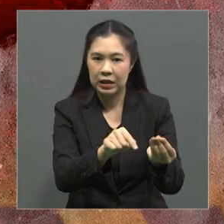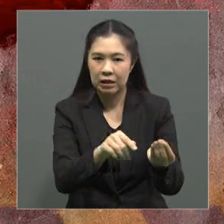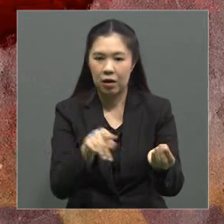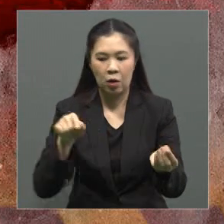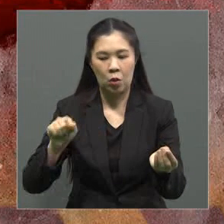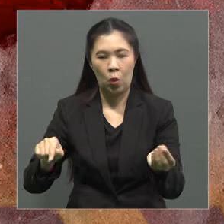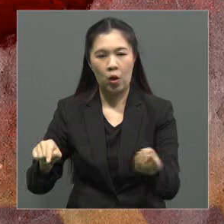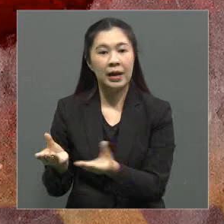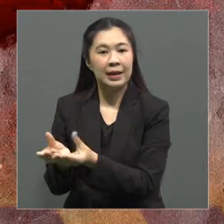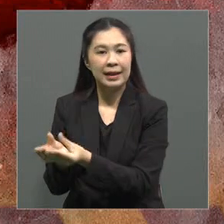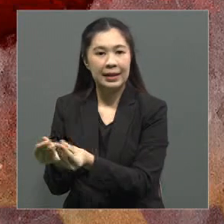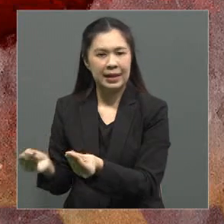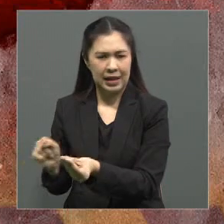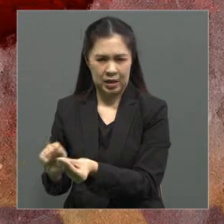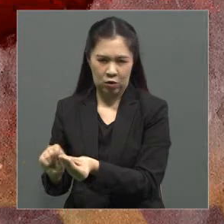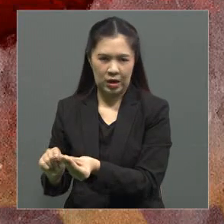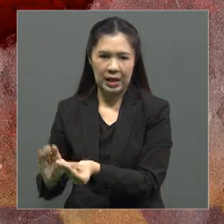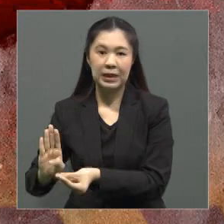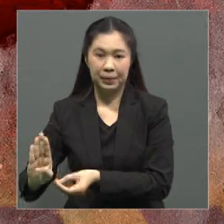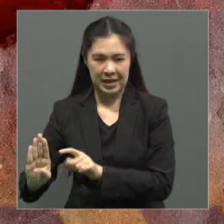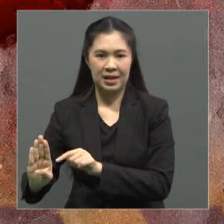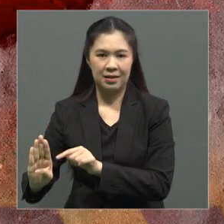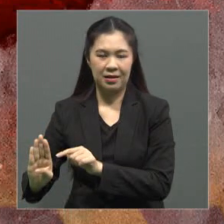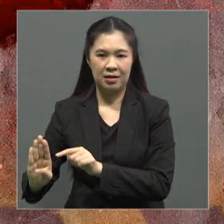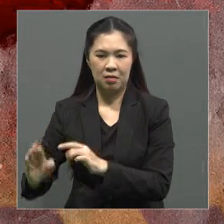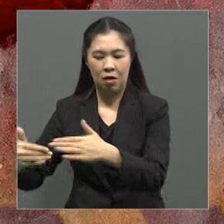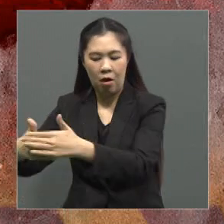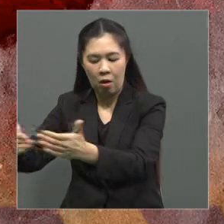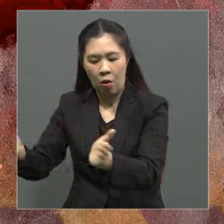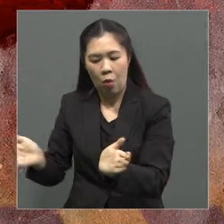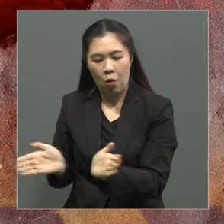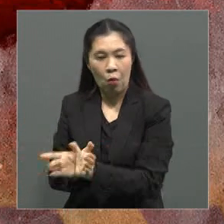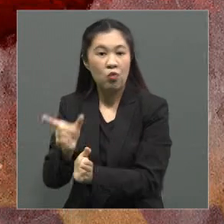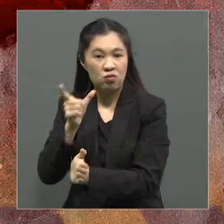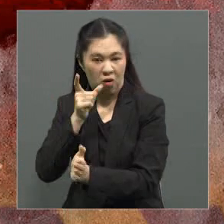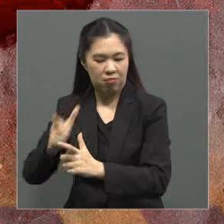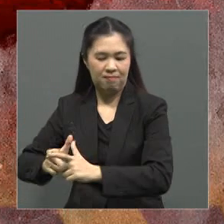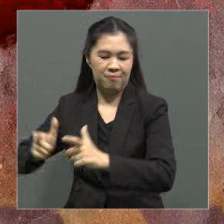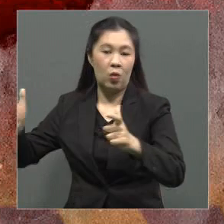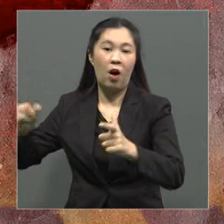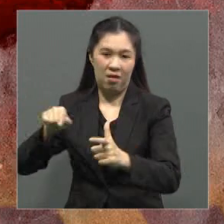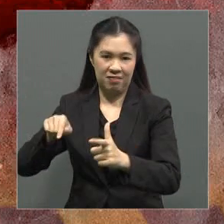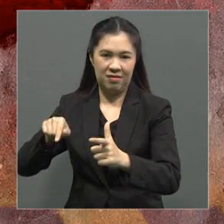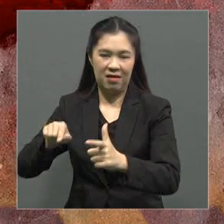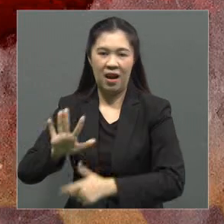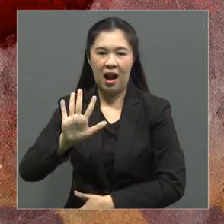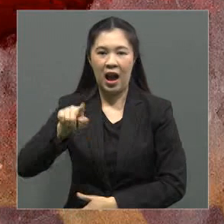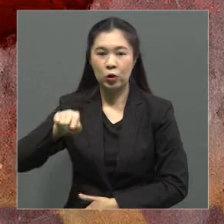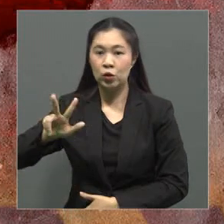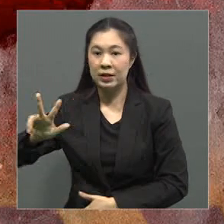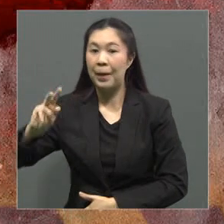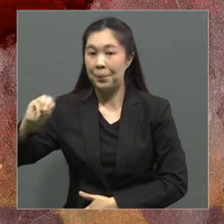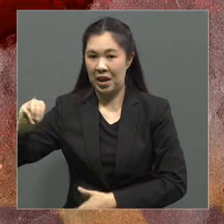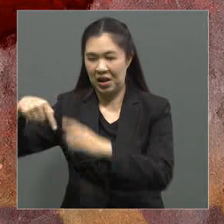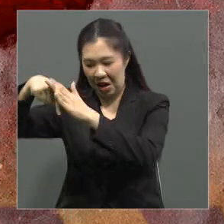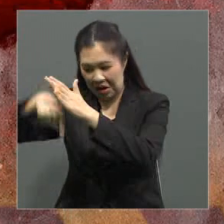นั่นเองค่ะตรงนั้นแหละที่เขาบอกว่าเป็นลักษณะของหลุมขนาดใหญ่นั่นเองที่บอกว่าประมาณ 5.3เมตลึก 1เมต